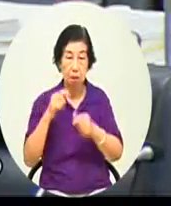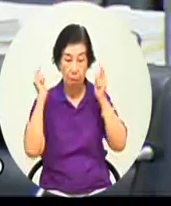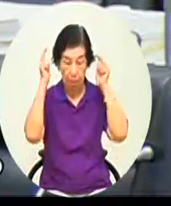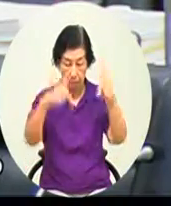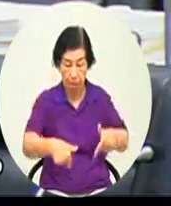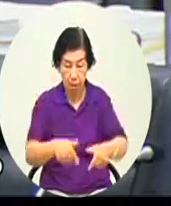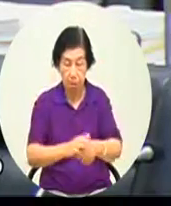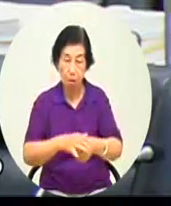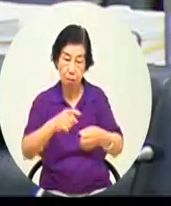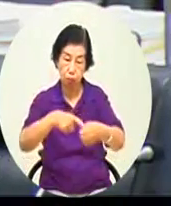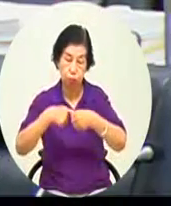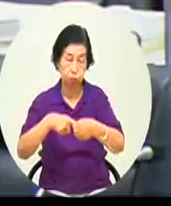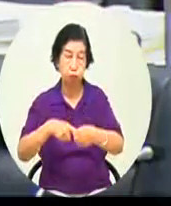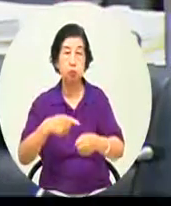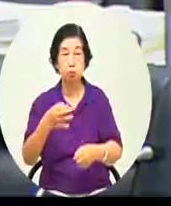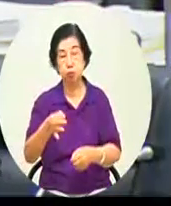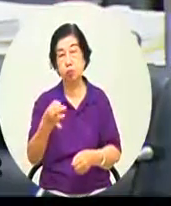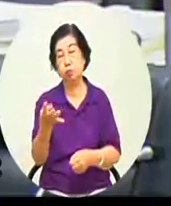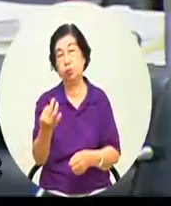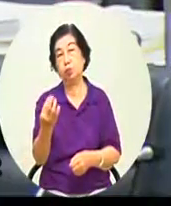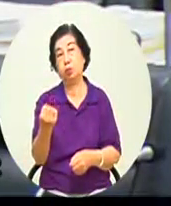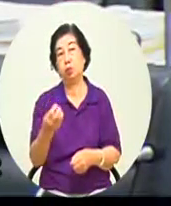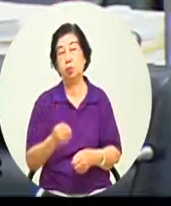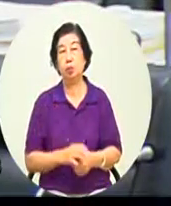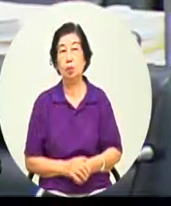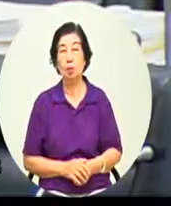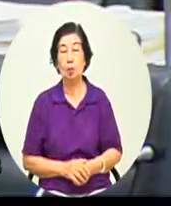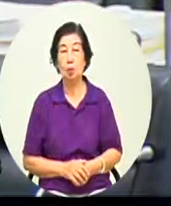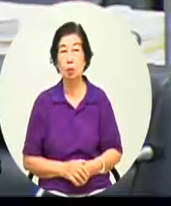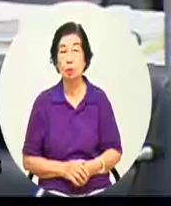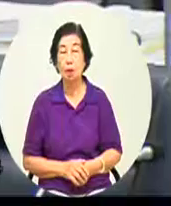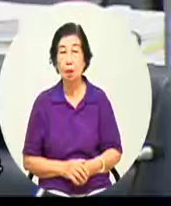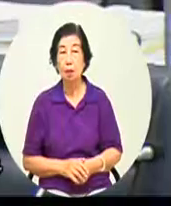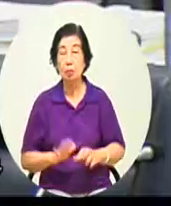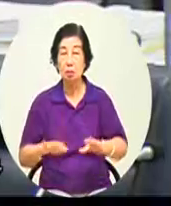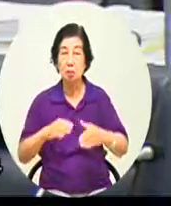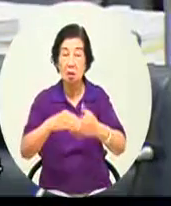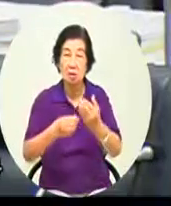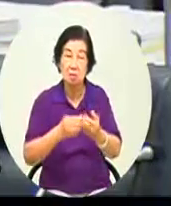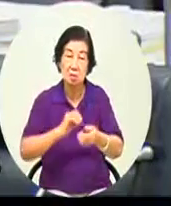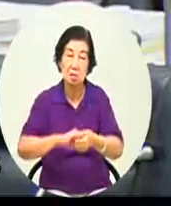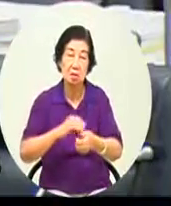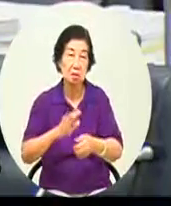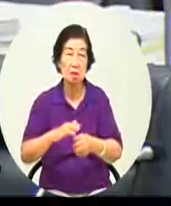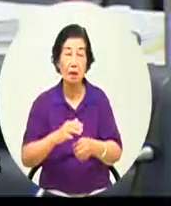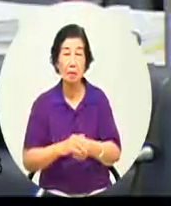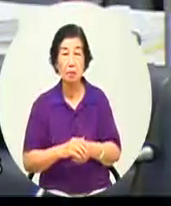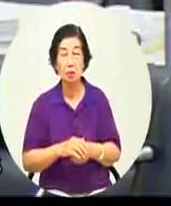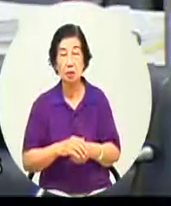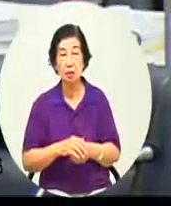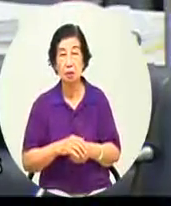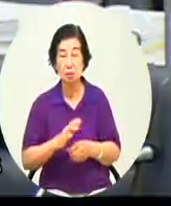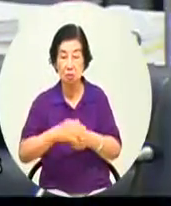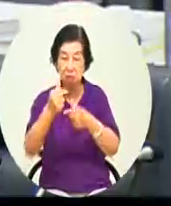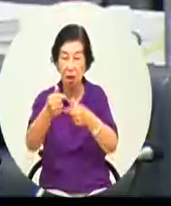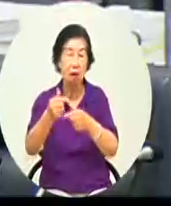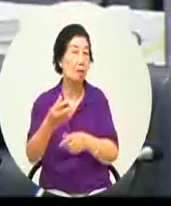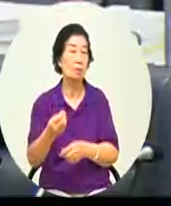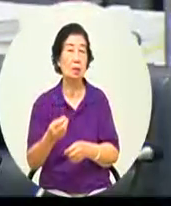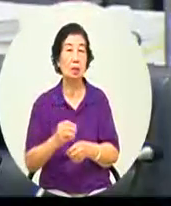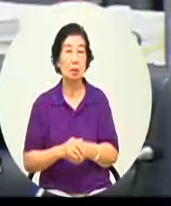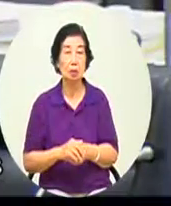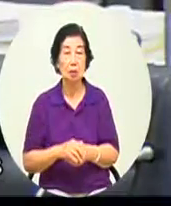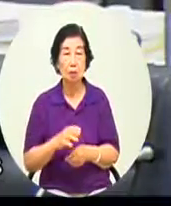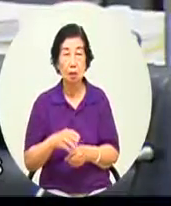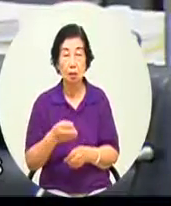钱？所以其实 这样的一个规范并不是最完美的，有时候我们反而好像有一小部分感